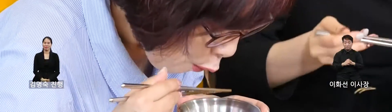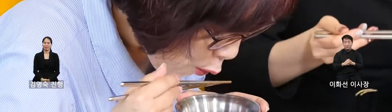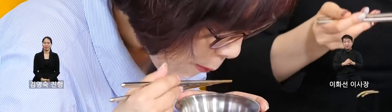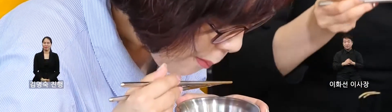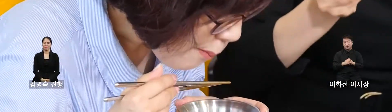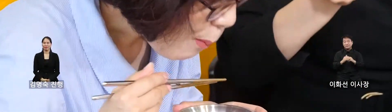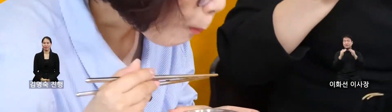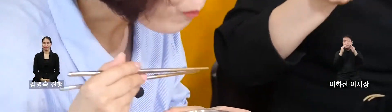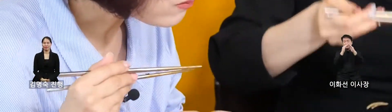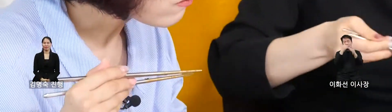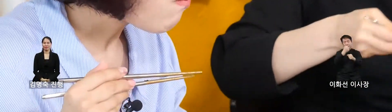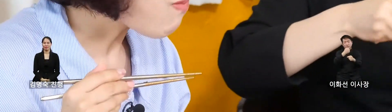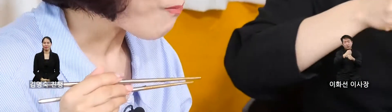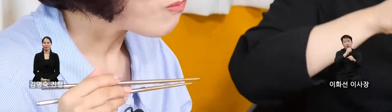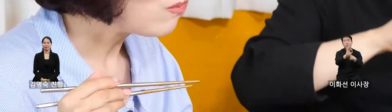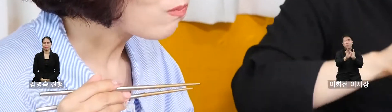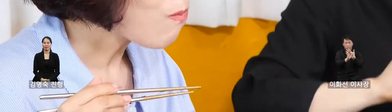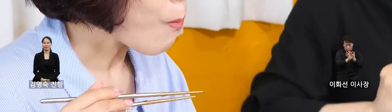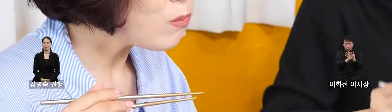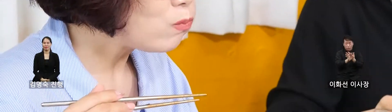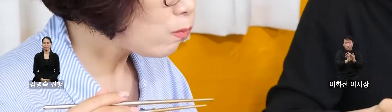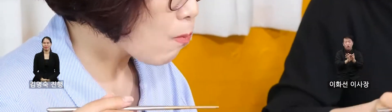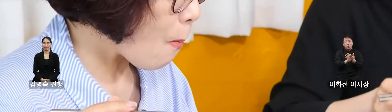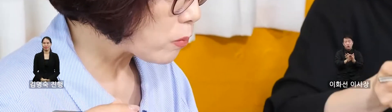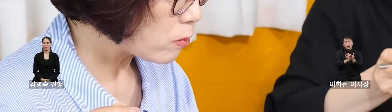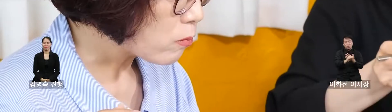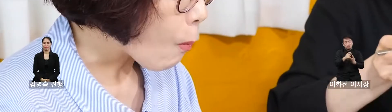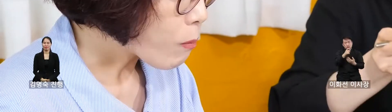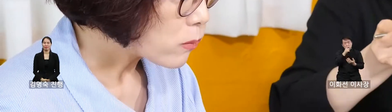집에서 이거 하려면 육수 내고